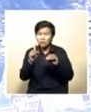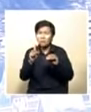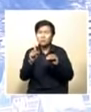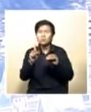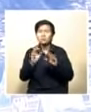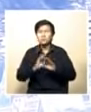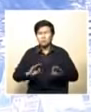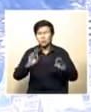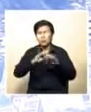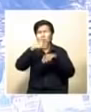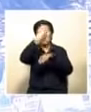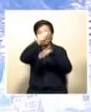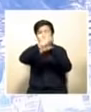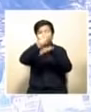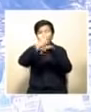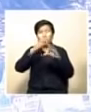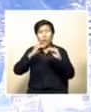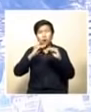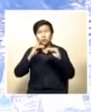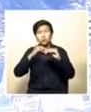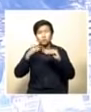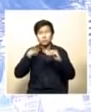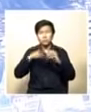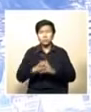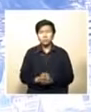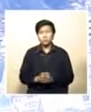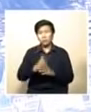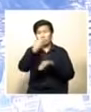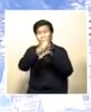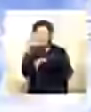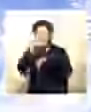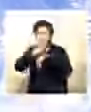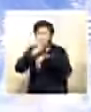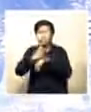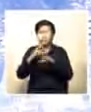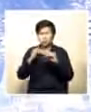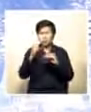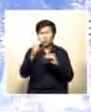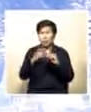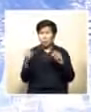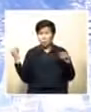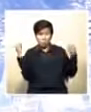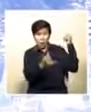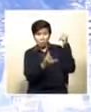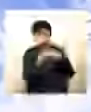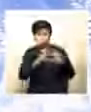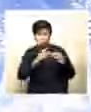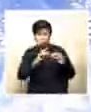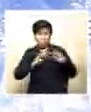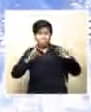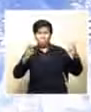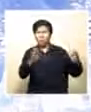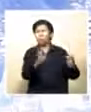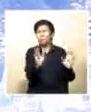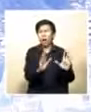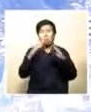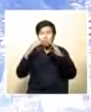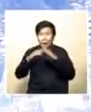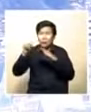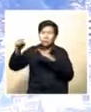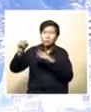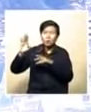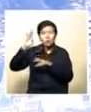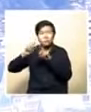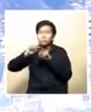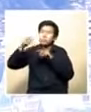ไกลถ้าไม่อยากประชุมทางไกลก็กรุณาเว้นระยะที่นั่ง1เมตร2เมตรคาดหน้